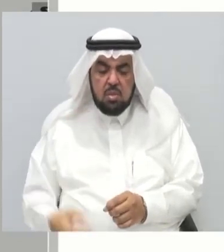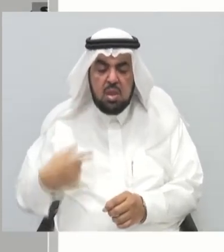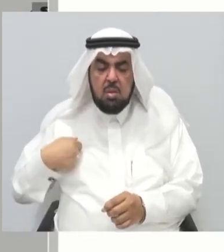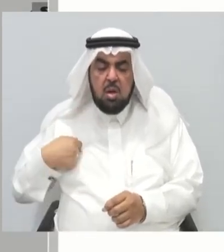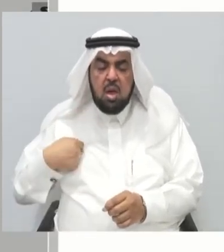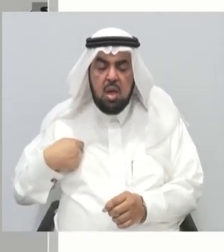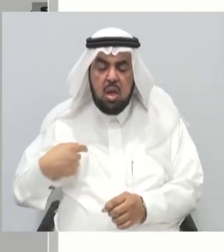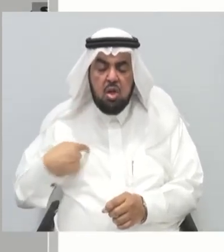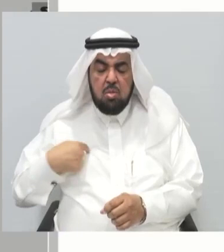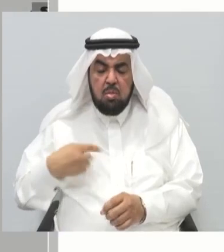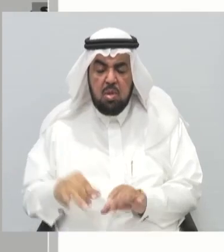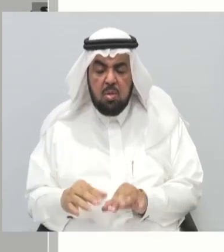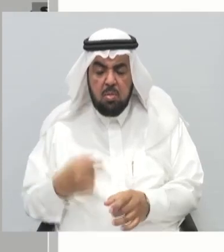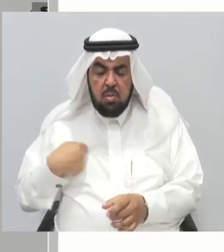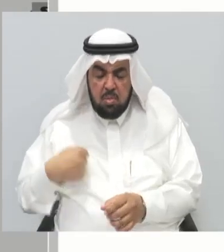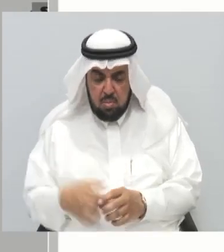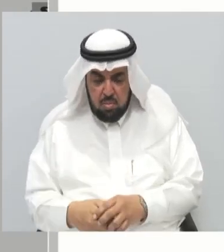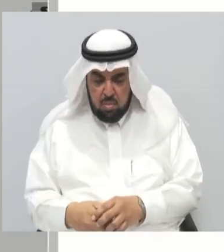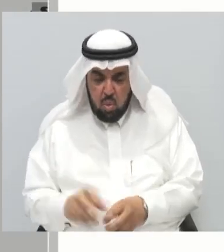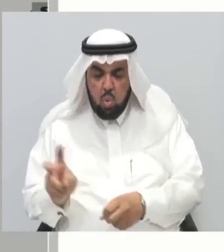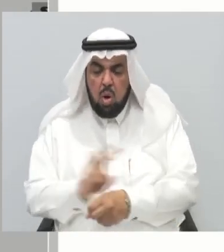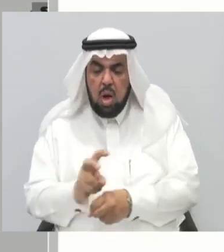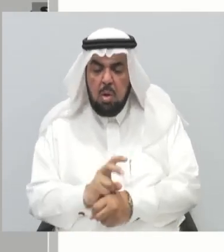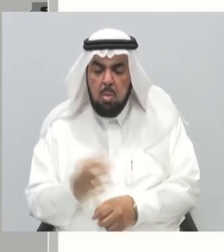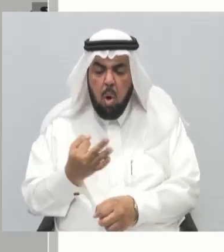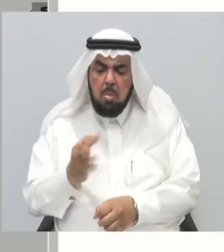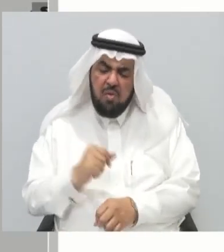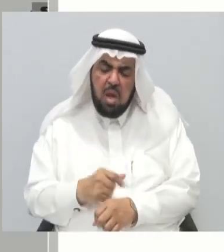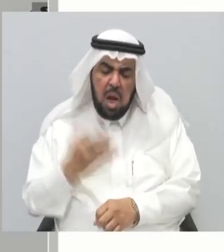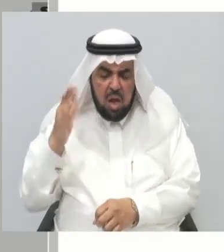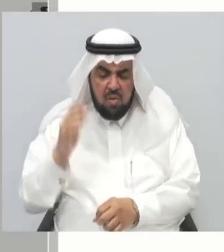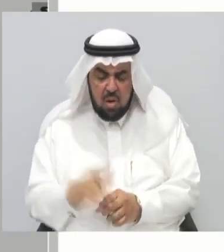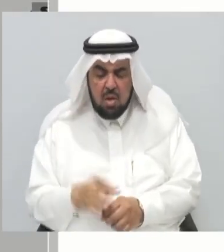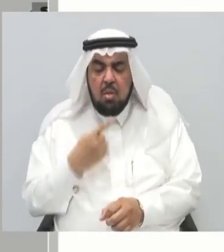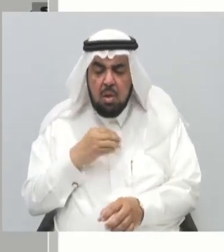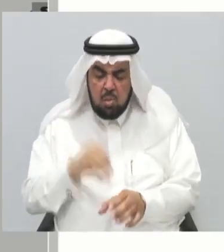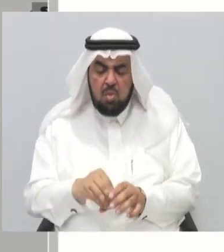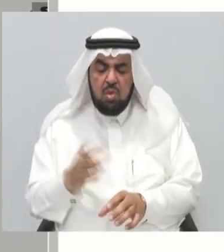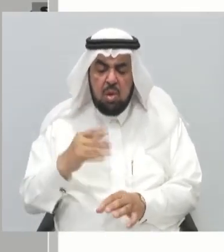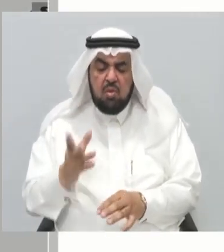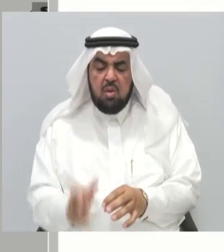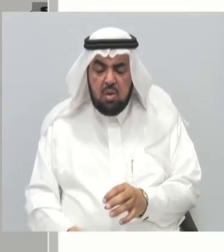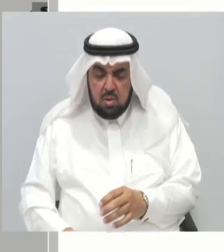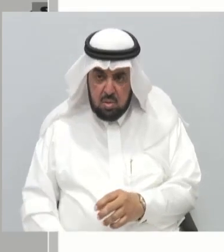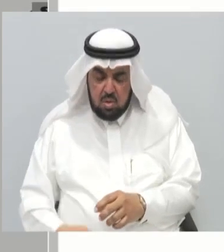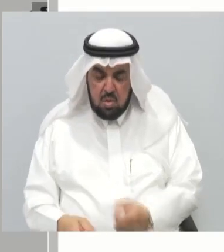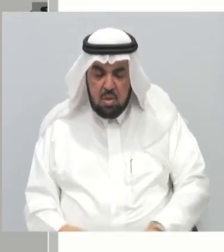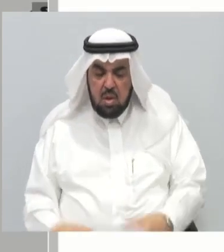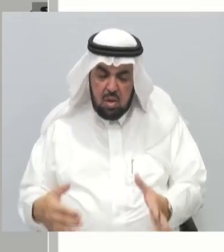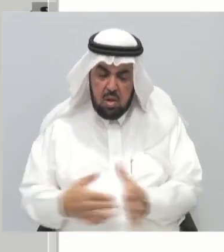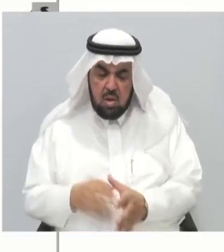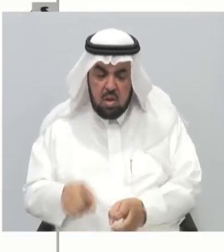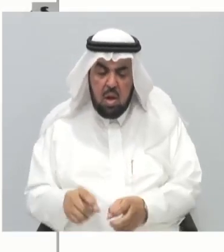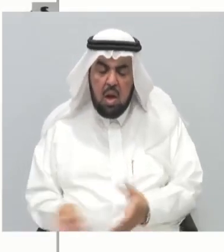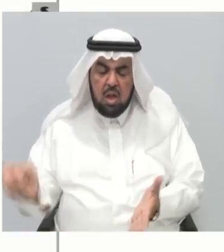الاسم والايميل مثل ماذا كان ممكن نكتبه ممكن لا نذكره ان نكتبها فهي قابله لو اخيرا نقوم